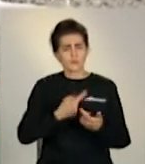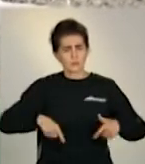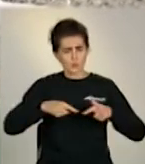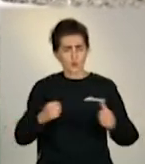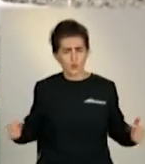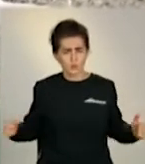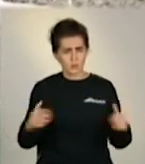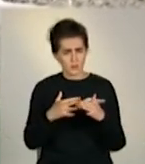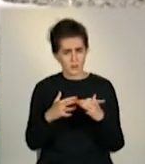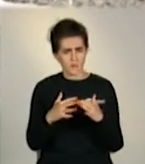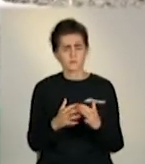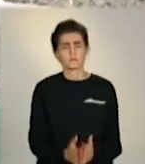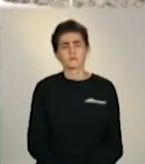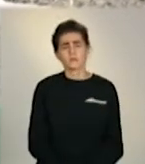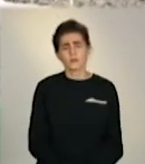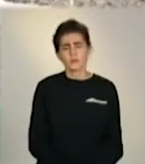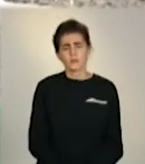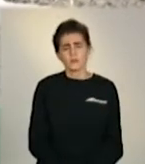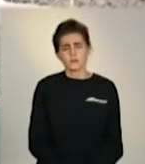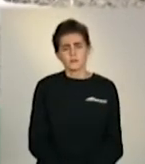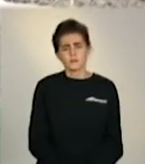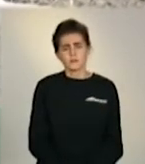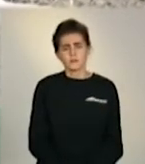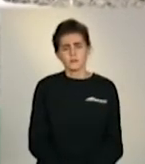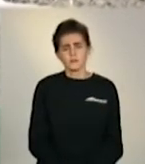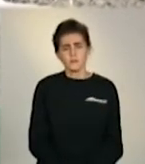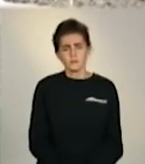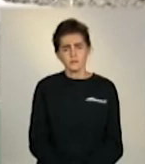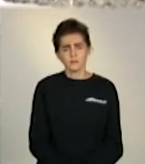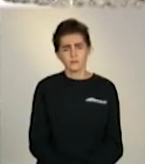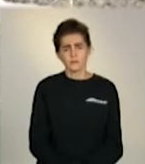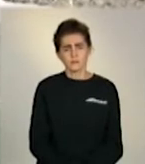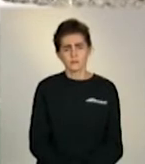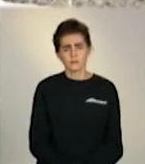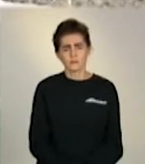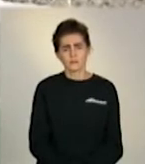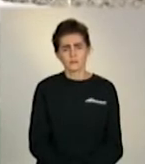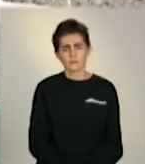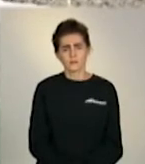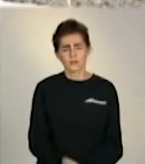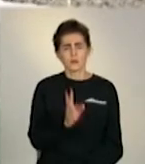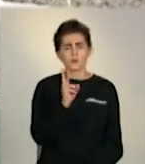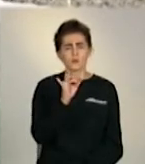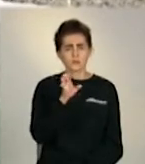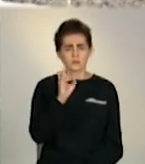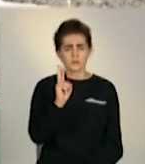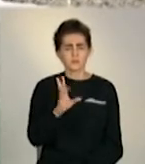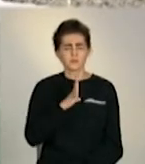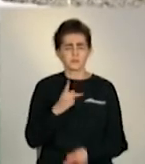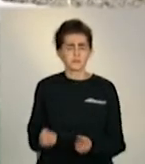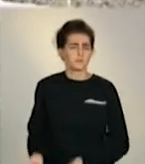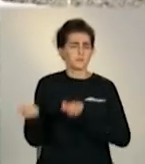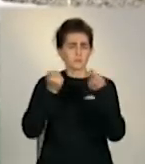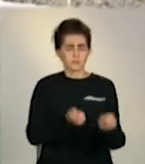Забрали. Вивчили, вистроїли в Курск, привезли.